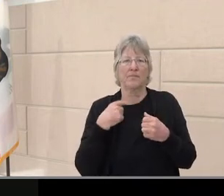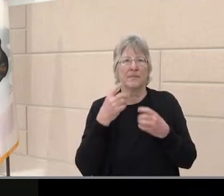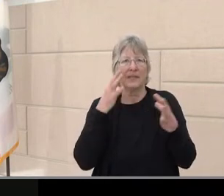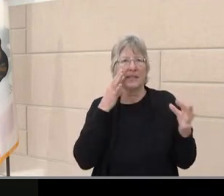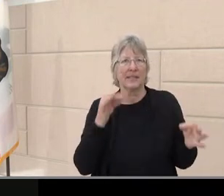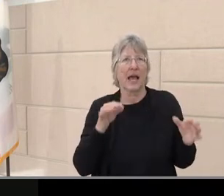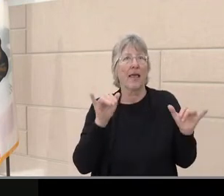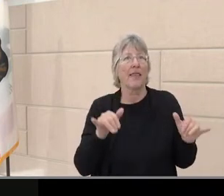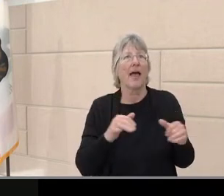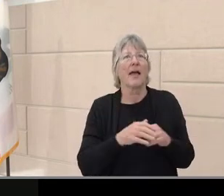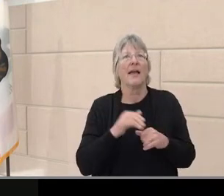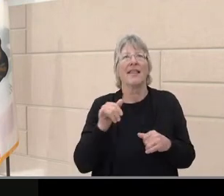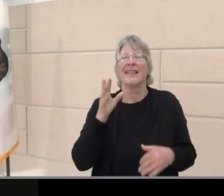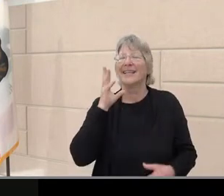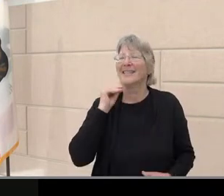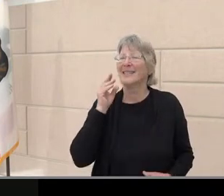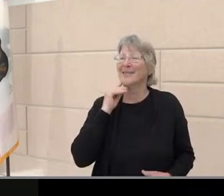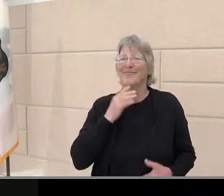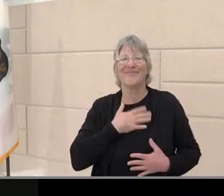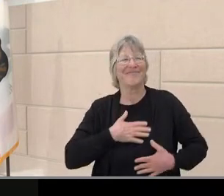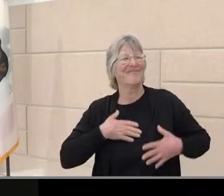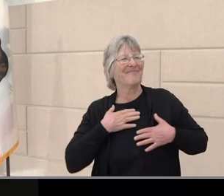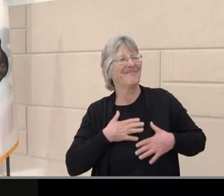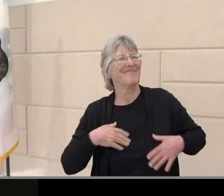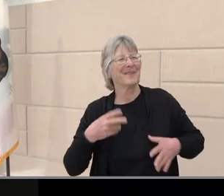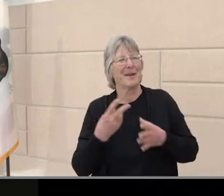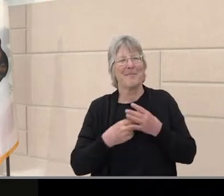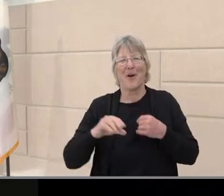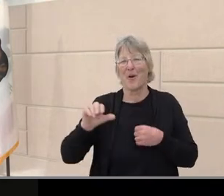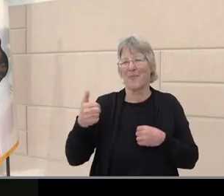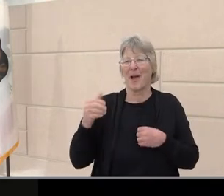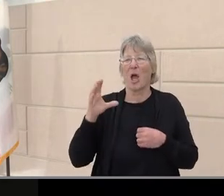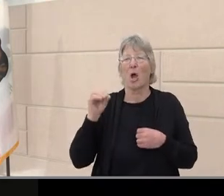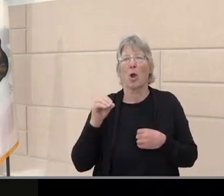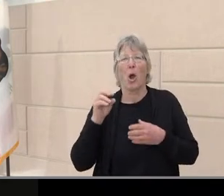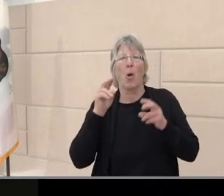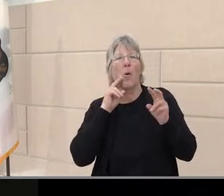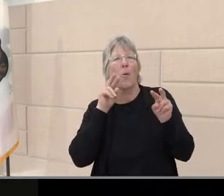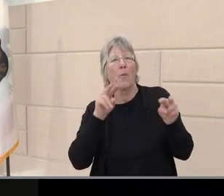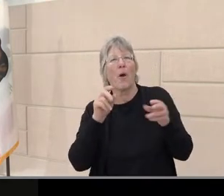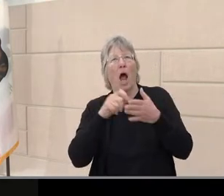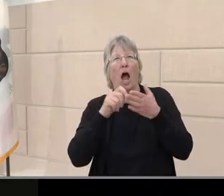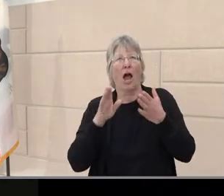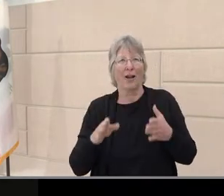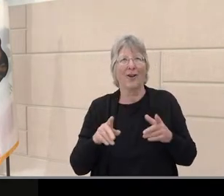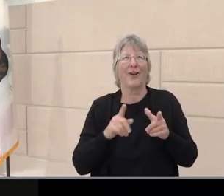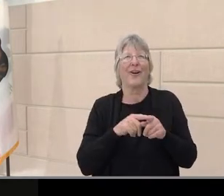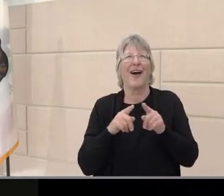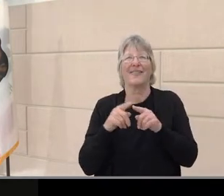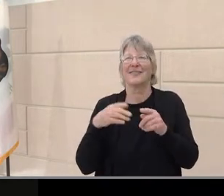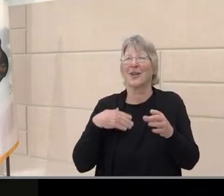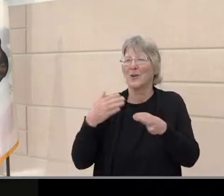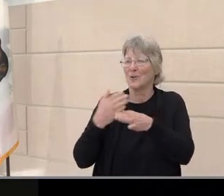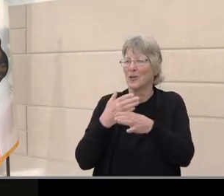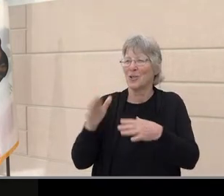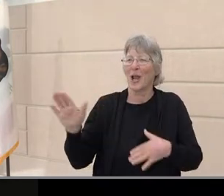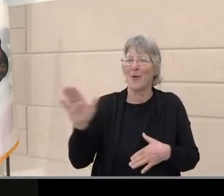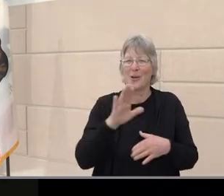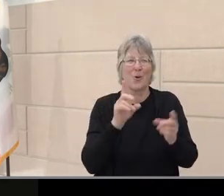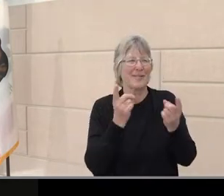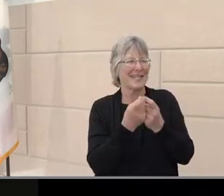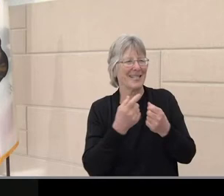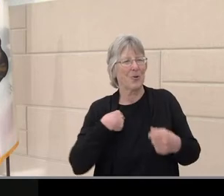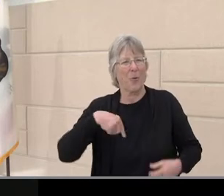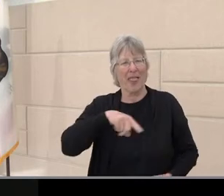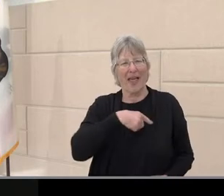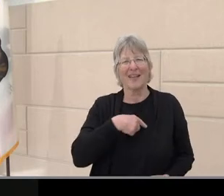ใส่อายจุยบางฮันบานไฮส้มออกกุนดอยบานบากอากาศสำ